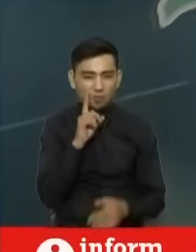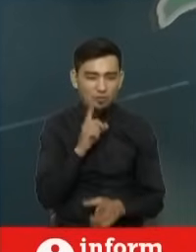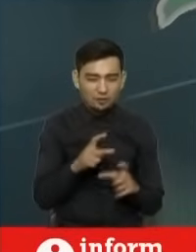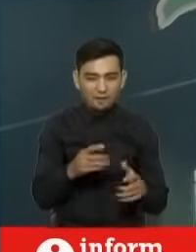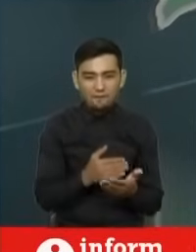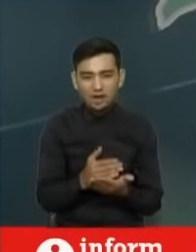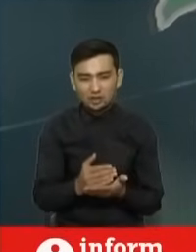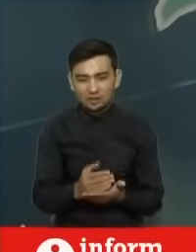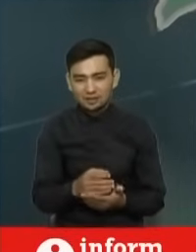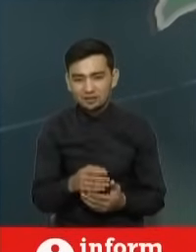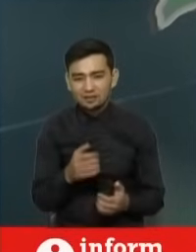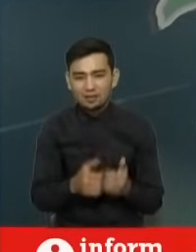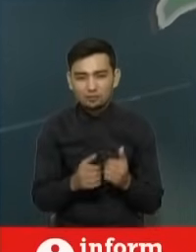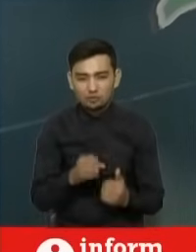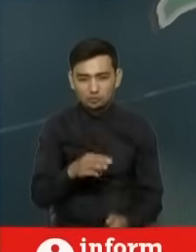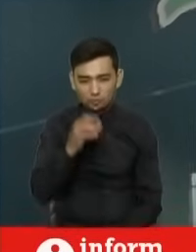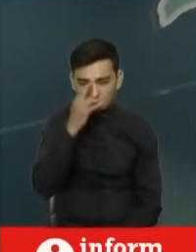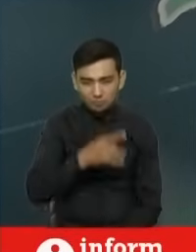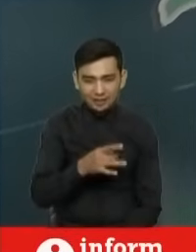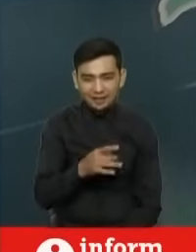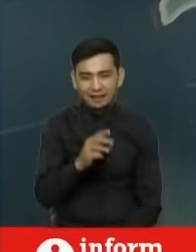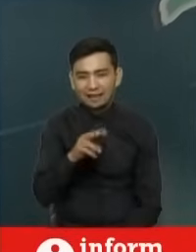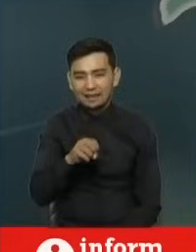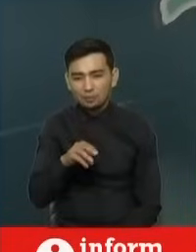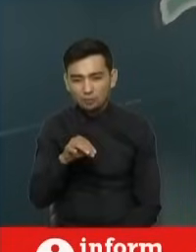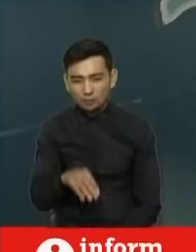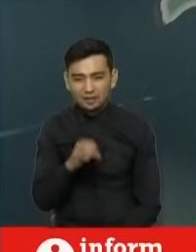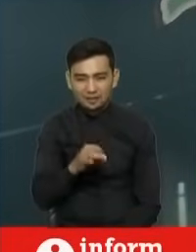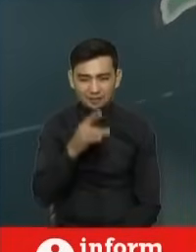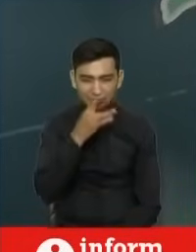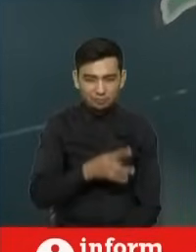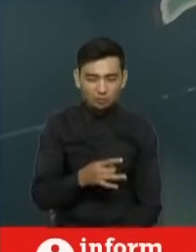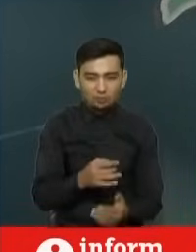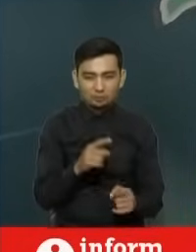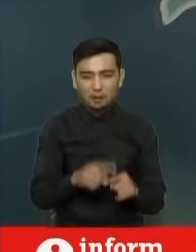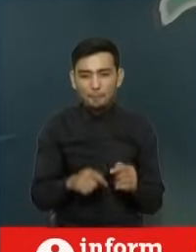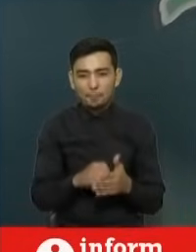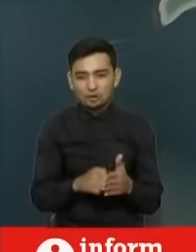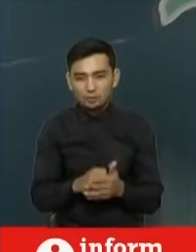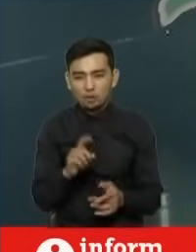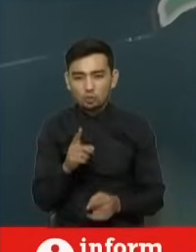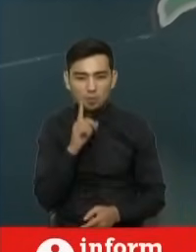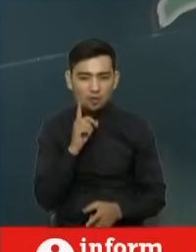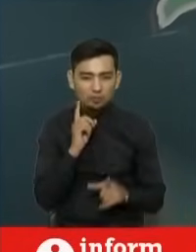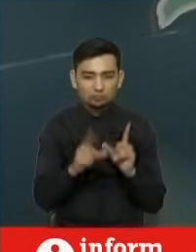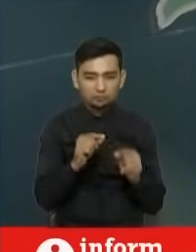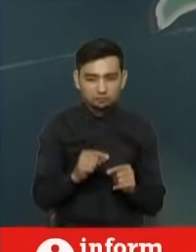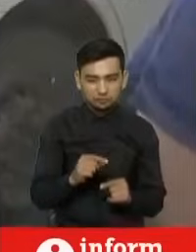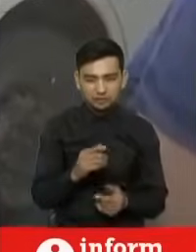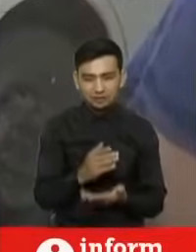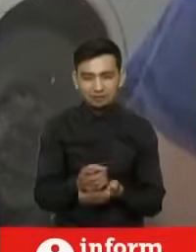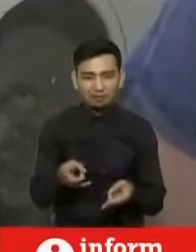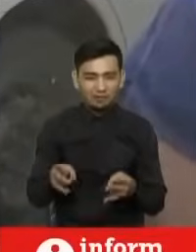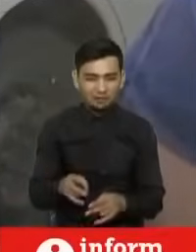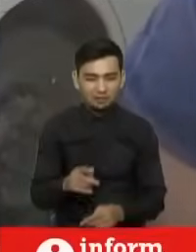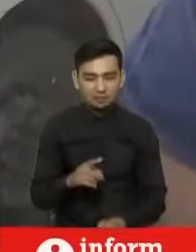в среднем по республике. Резкий климат и отсутствие перспектив – причины того, почему уезжает молодежь, считают специалисты. Даже